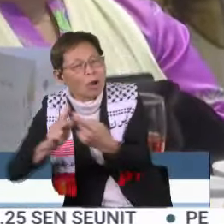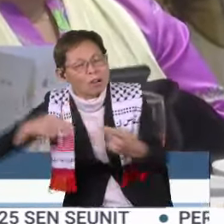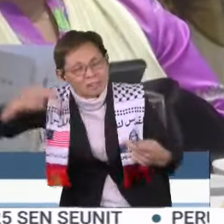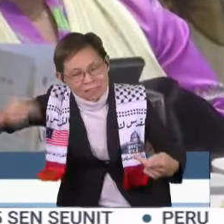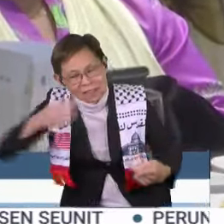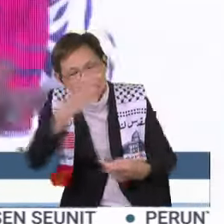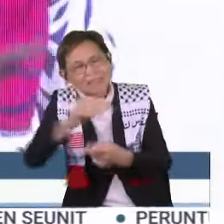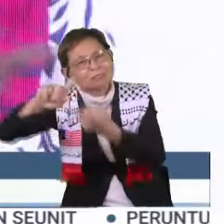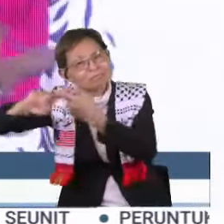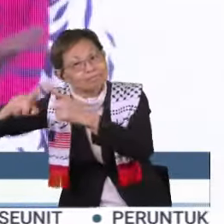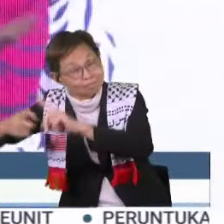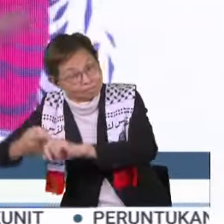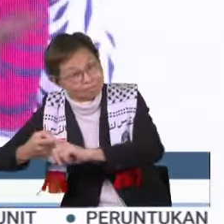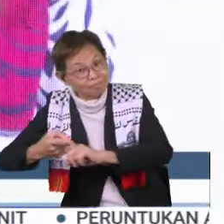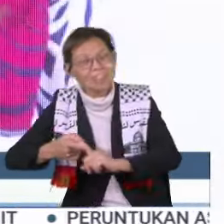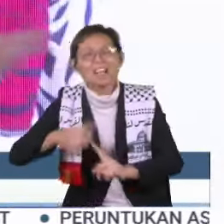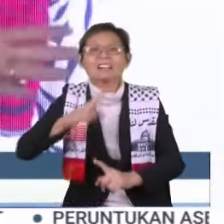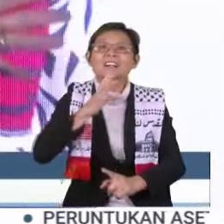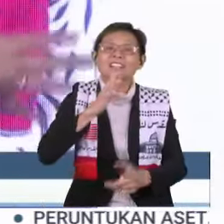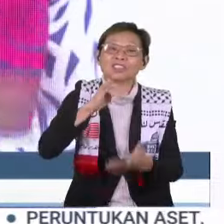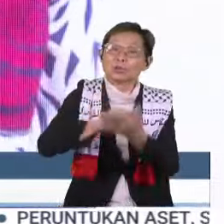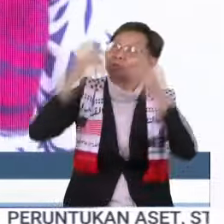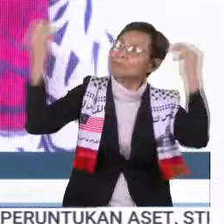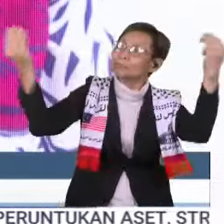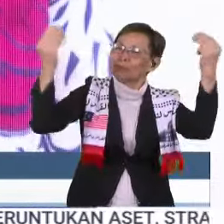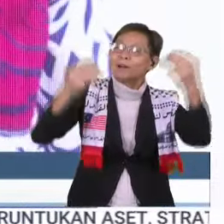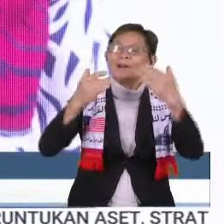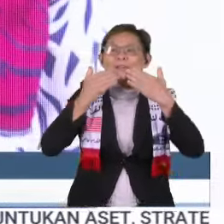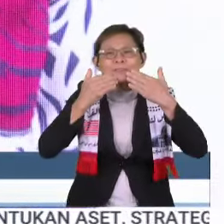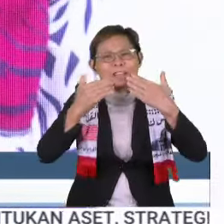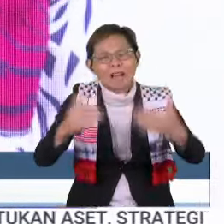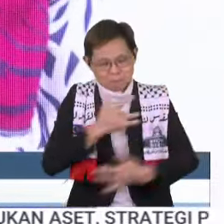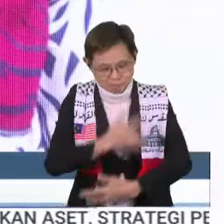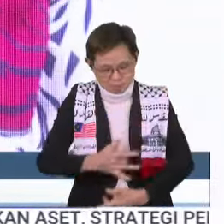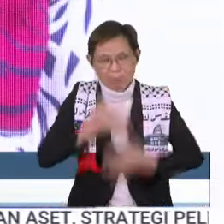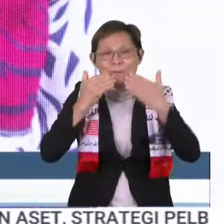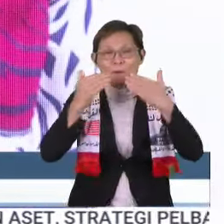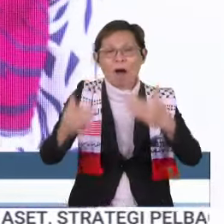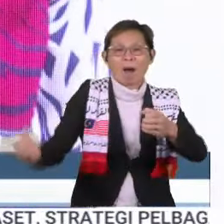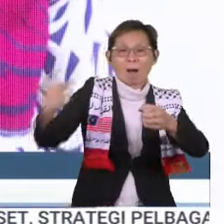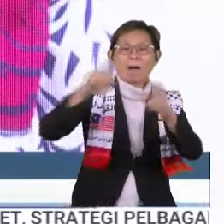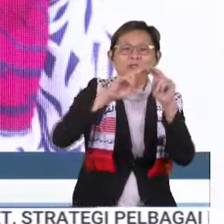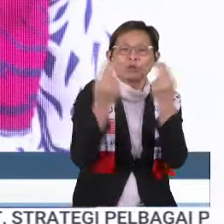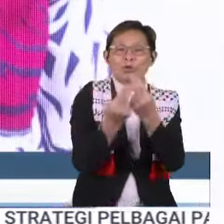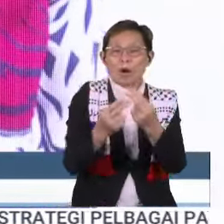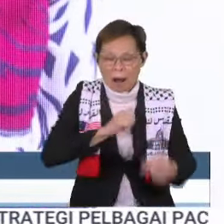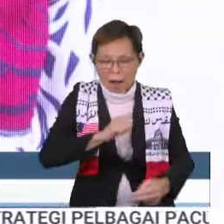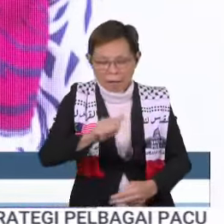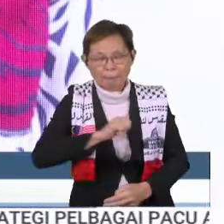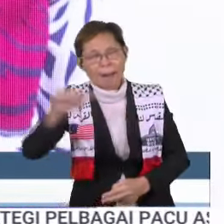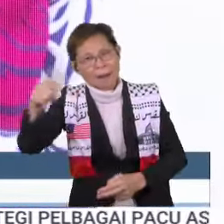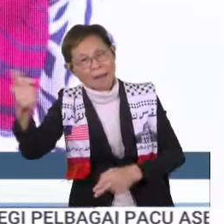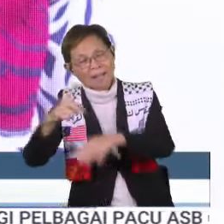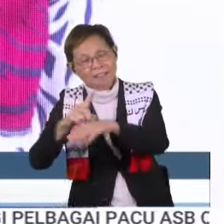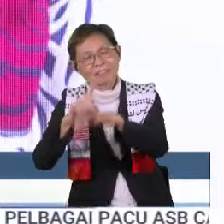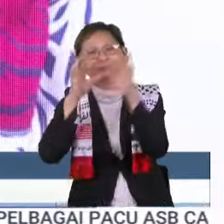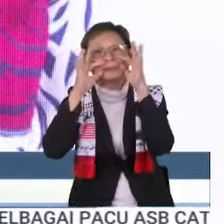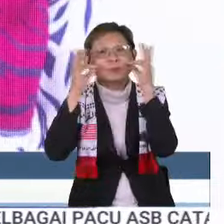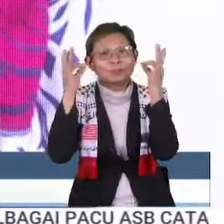serta persahabatan. Beliau berkata demikian pada Majlis Apresiasi Unit Hal Ehwal Agama-Agama Lain UNIFOR di